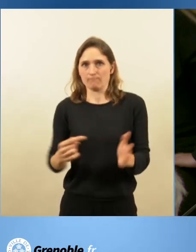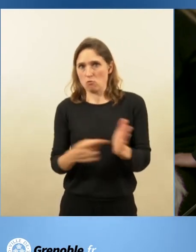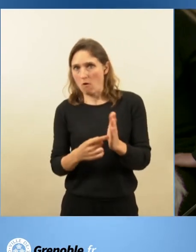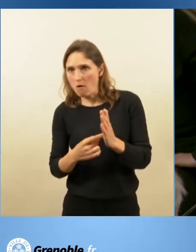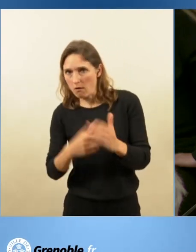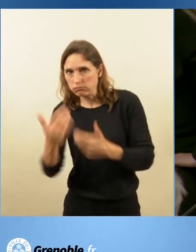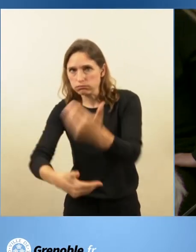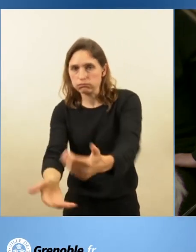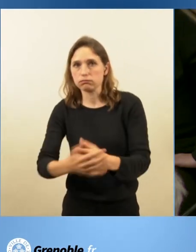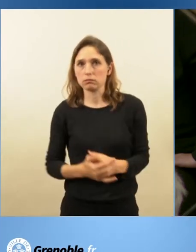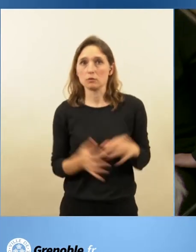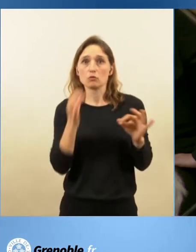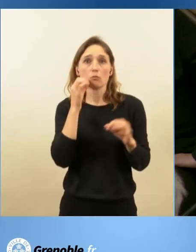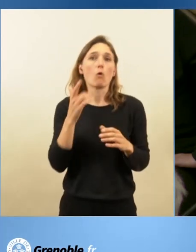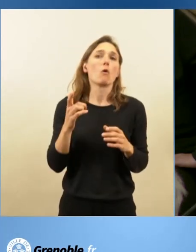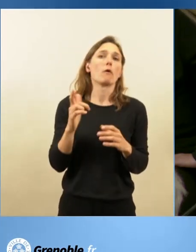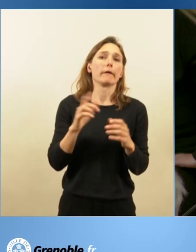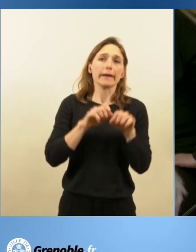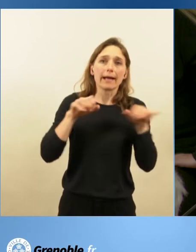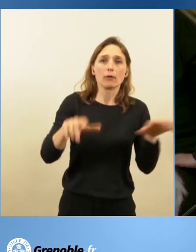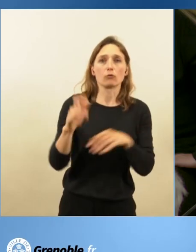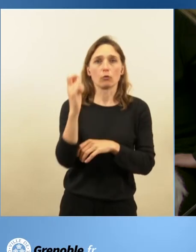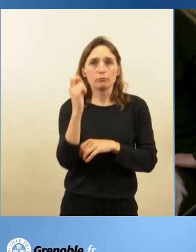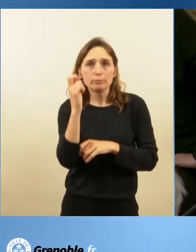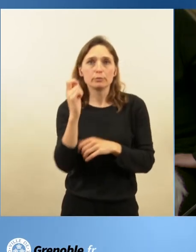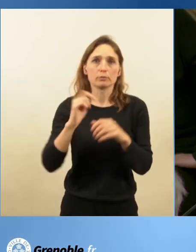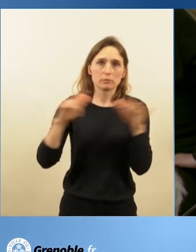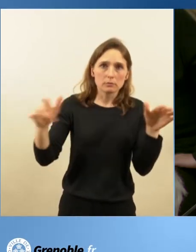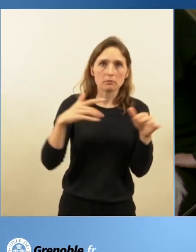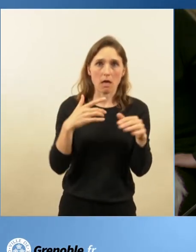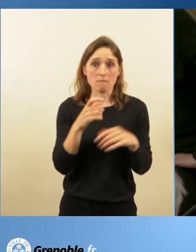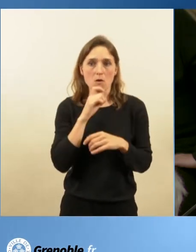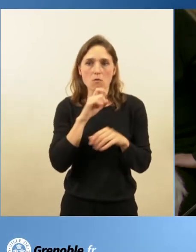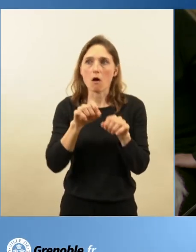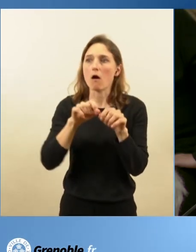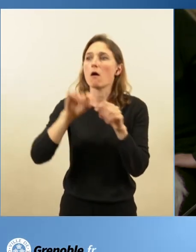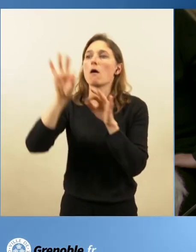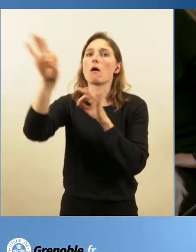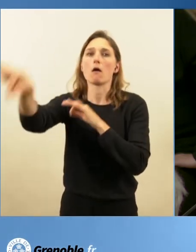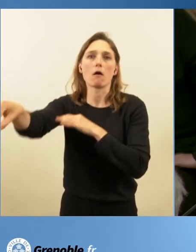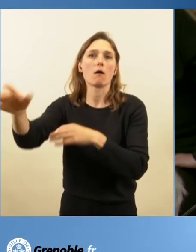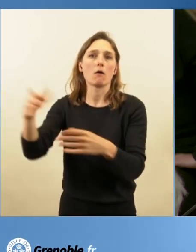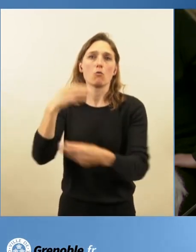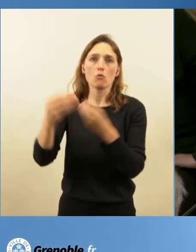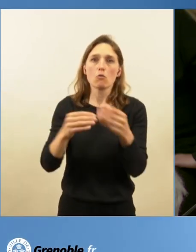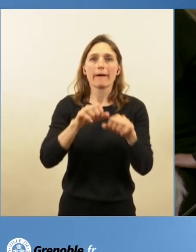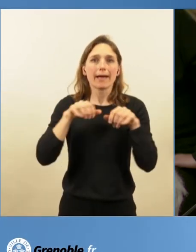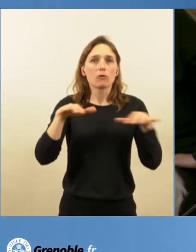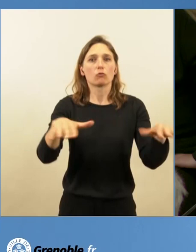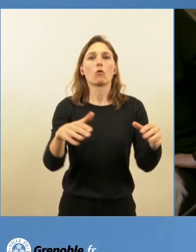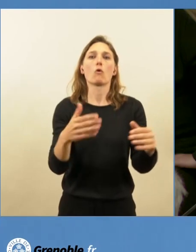et le temps est court notre réseau de bus desserventage les zones qui restent peu desservie aujourd'hui pour que les réseaux de covoiturage et d'autopartage